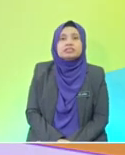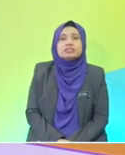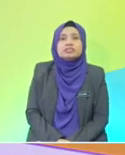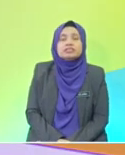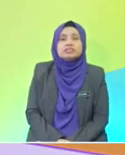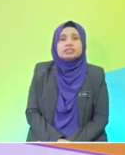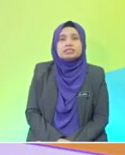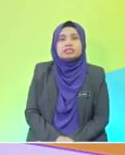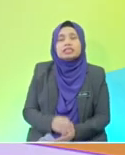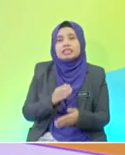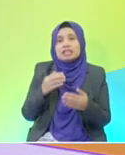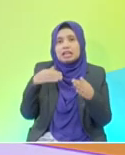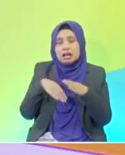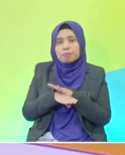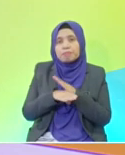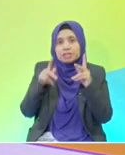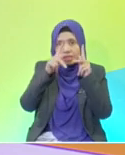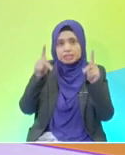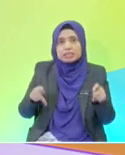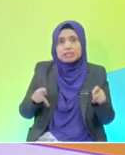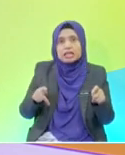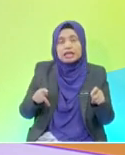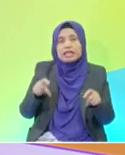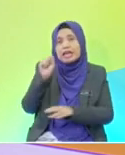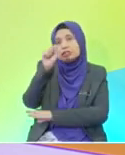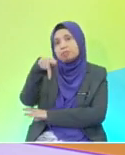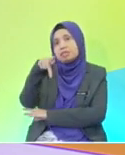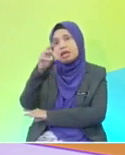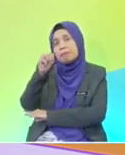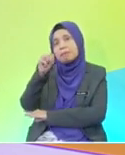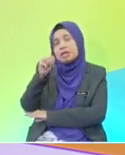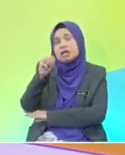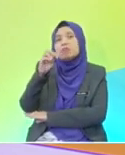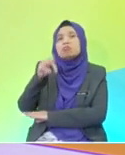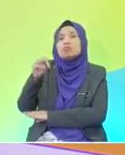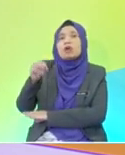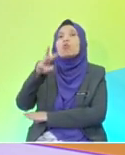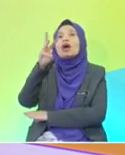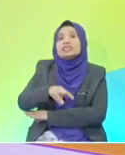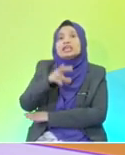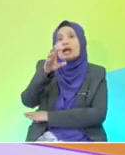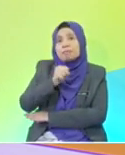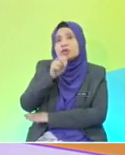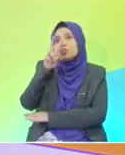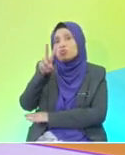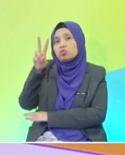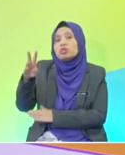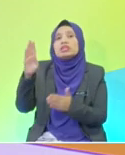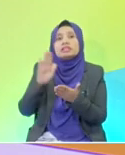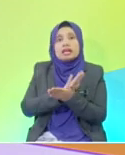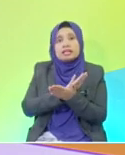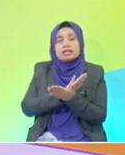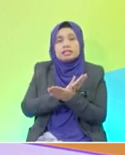ilmu pencak silat dalam pencak silat untuk peringkat SPM calon atau pemurid wajib mengambil kedua-dua kertas